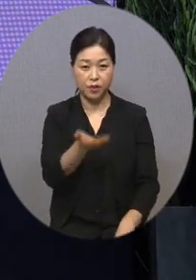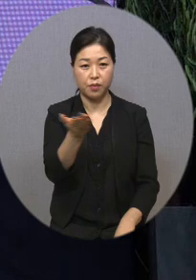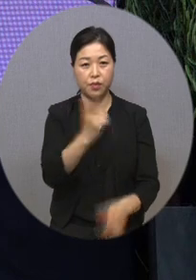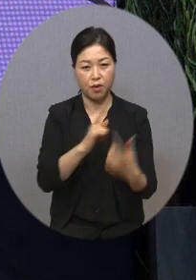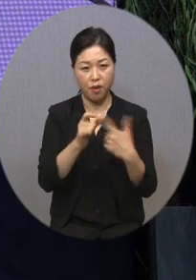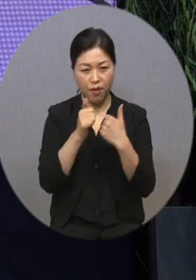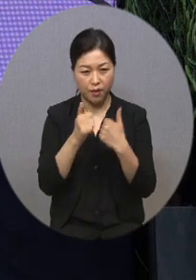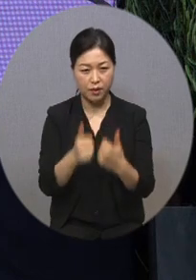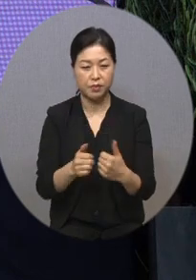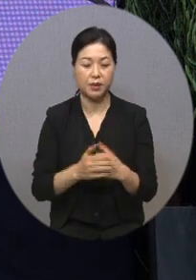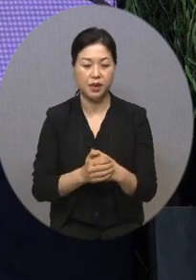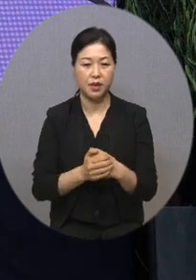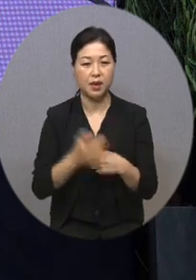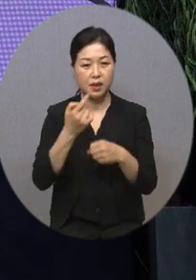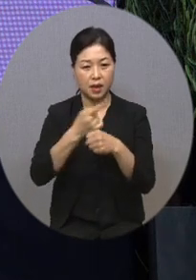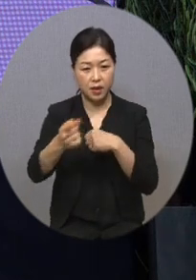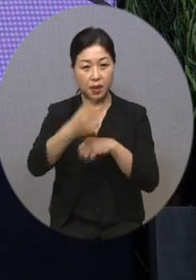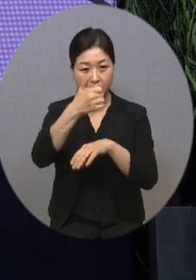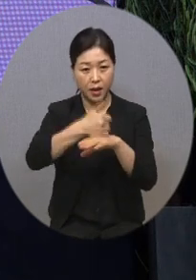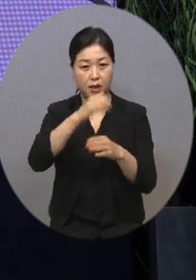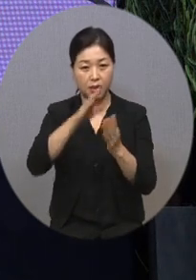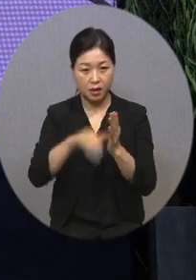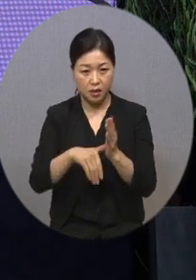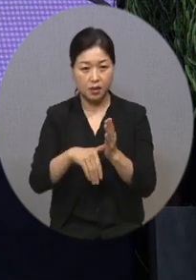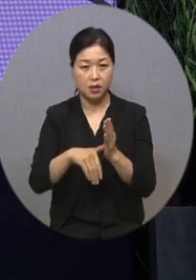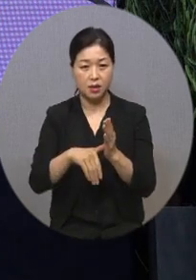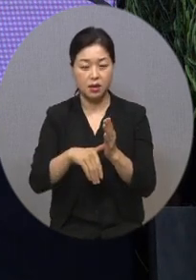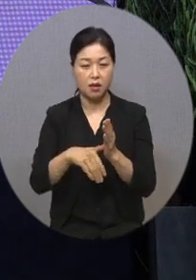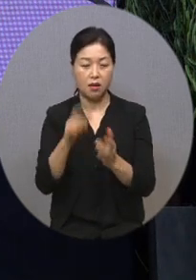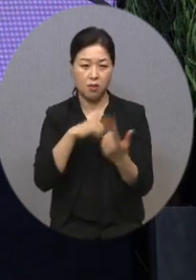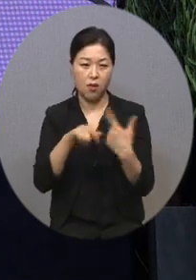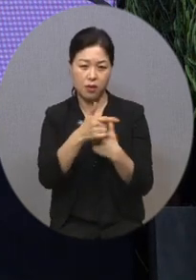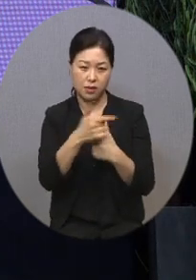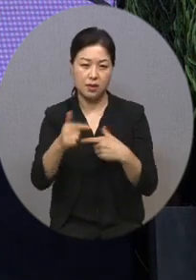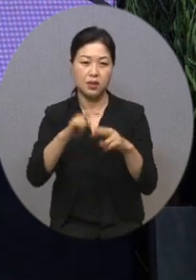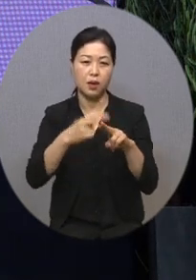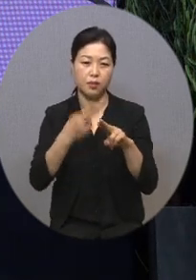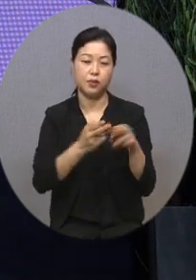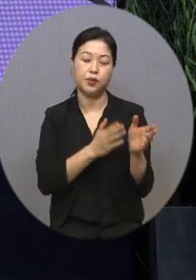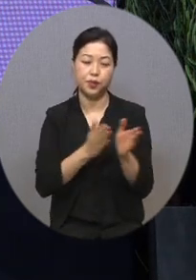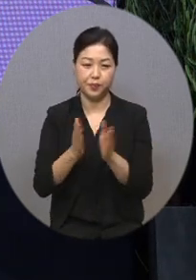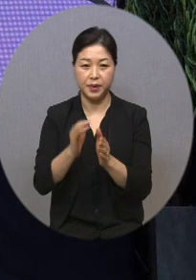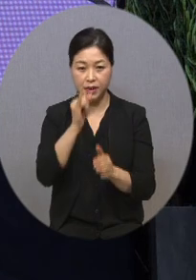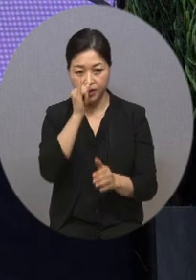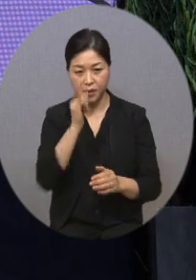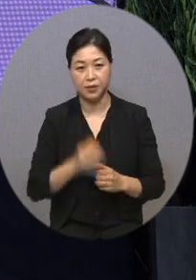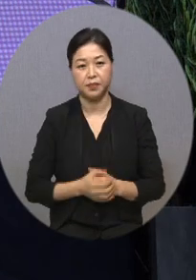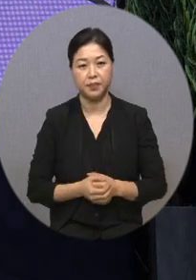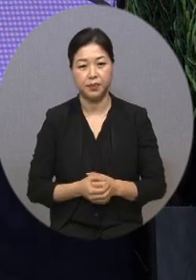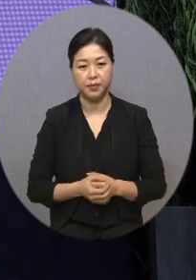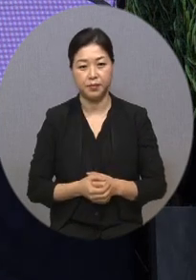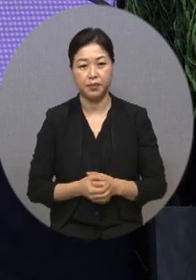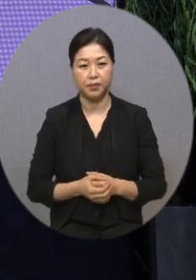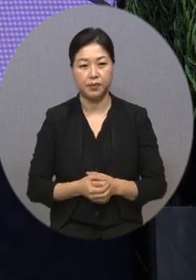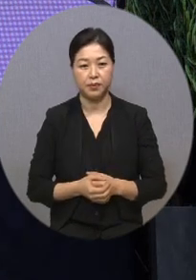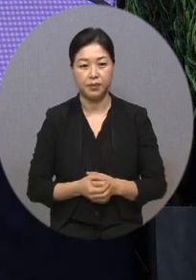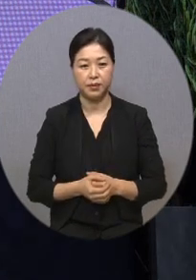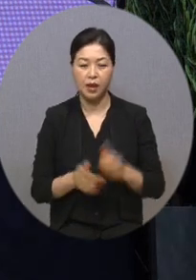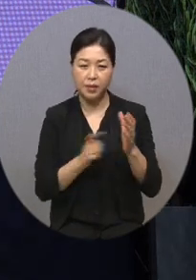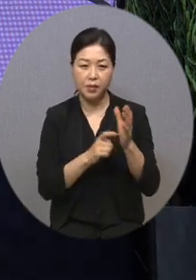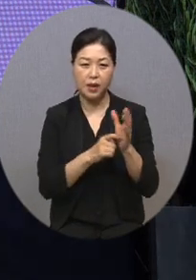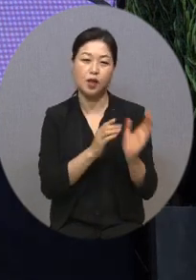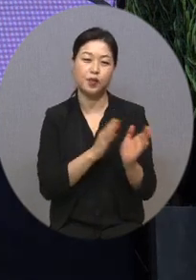내년 연말에는 정말 저희들이 큰 상품을 준비하려고 했는데요. 급하게 준비하려니까